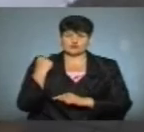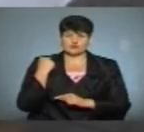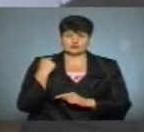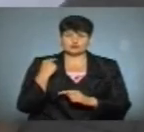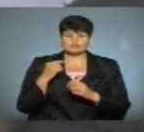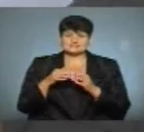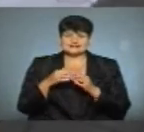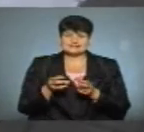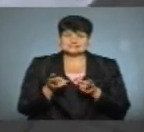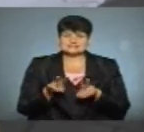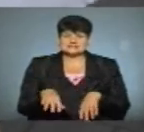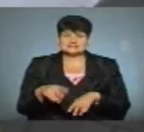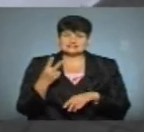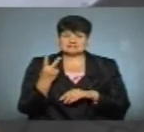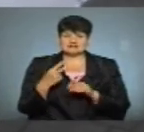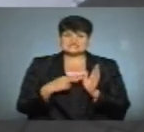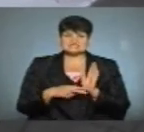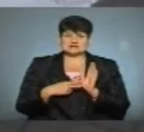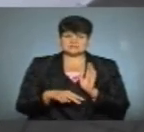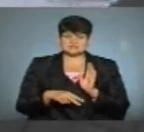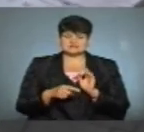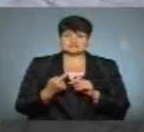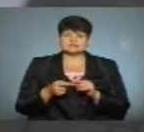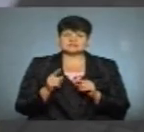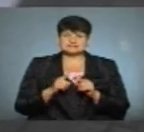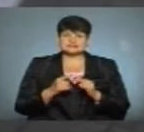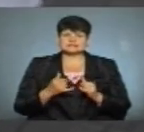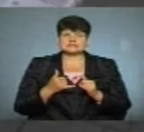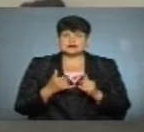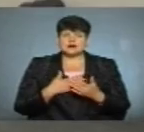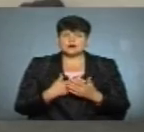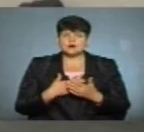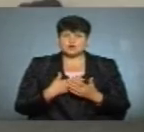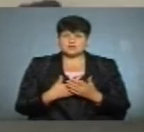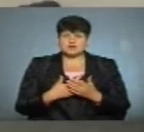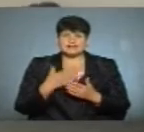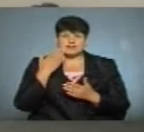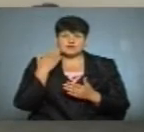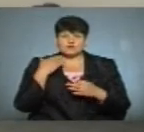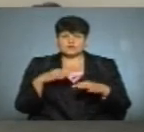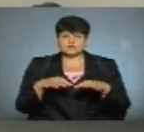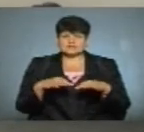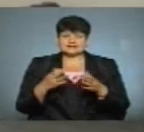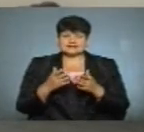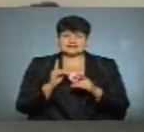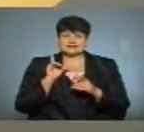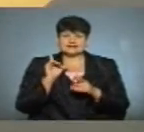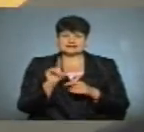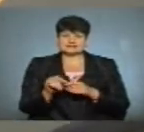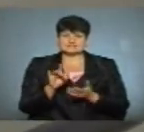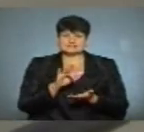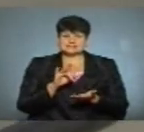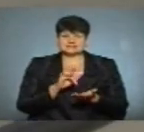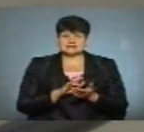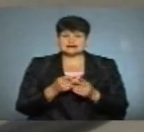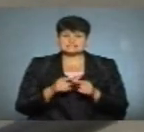Посередині залишилося у нас 2,70. Це для громадського, для легкового транспорту, які їдуть в центр. А